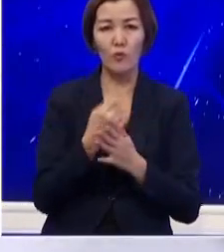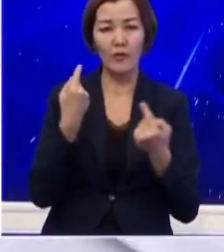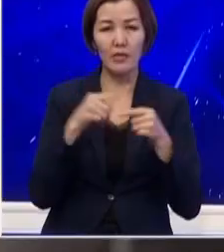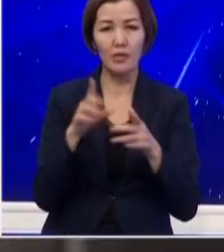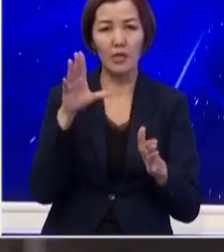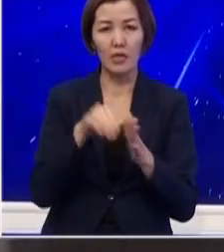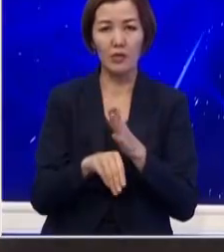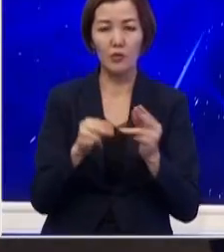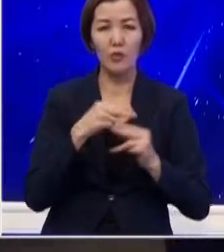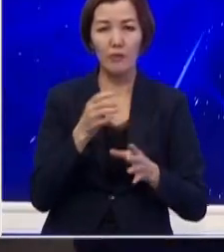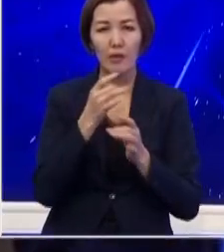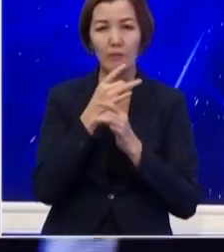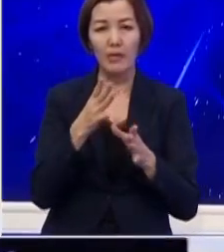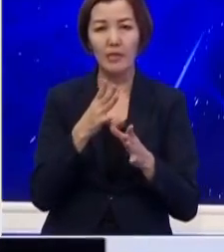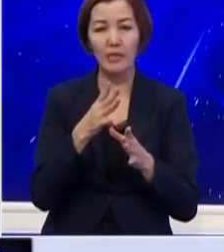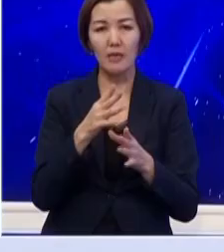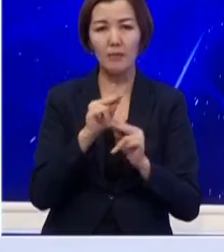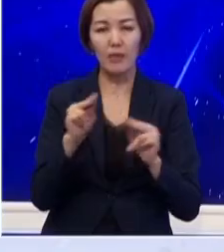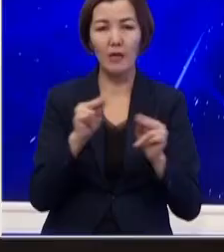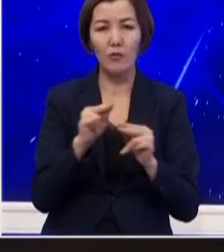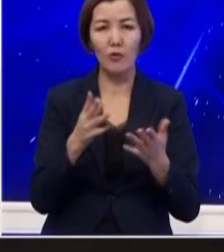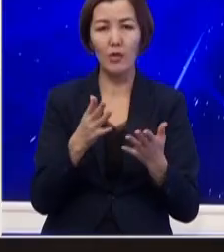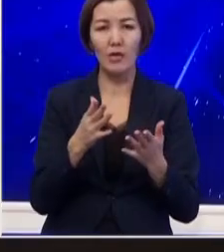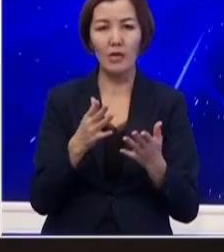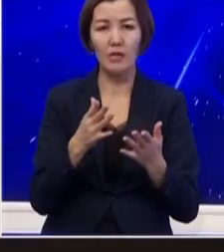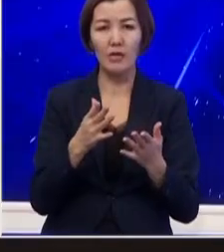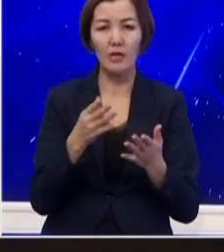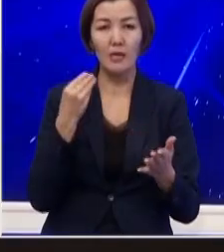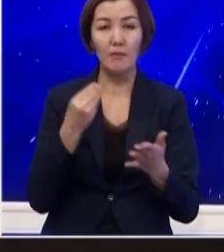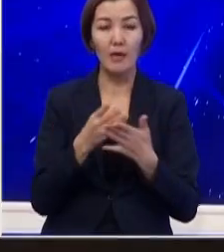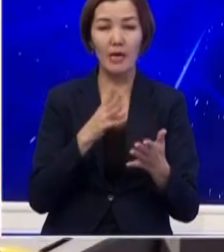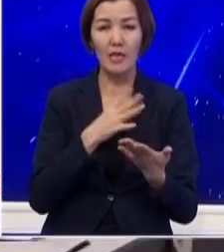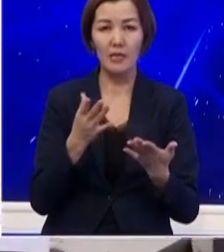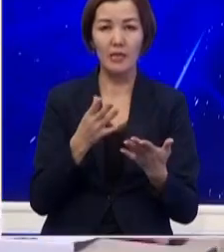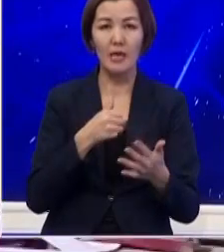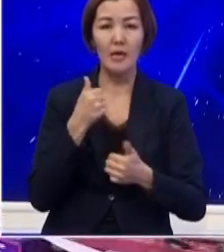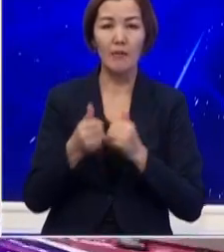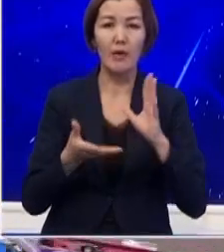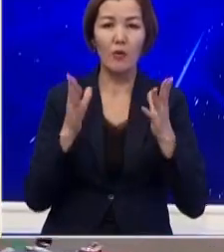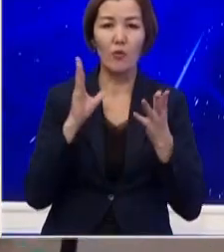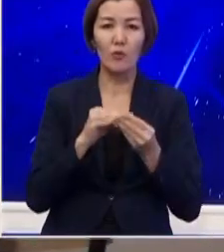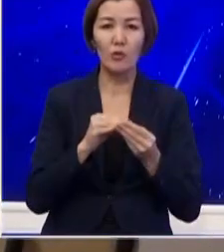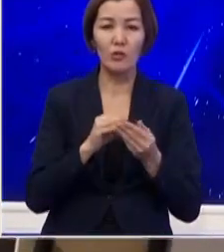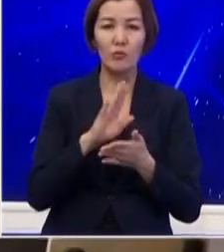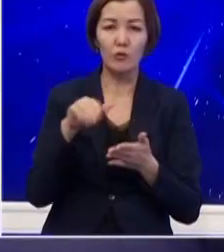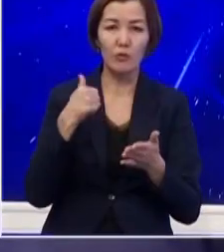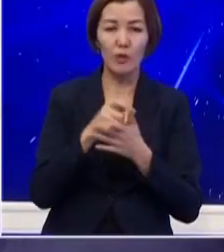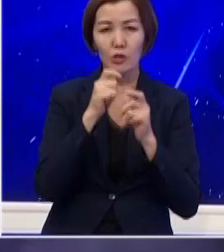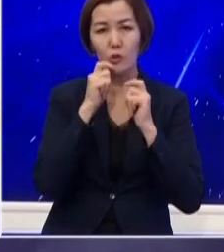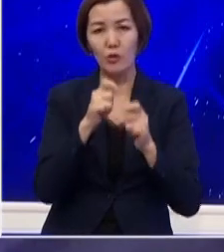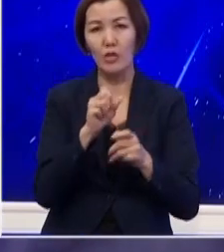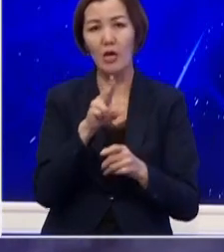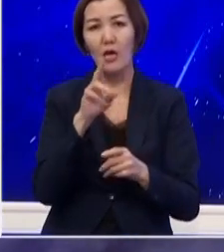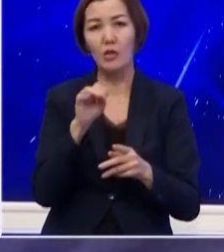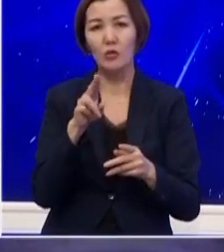инновациялық технологияларды енгізуі, еңбек мәдениеті, кәсіби педагогикалық лексикасы бар, бәрі бағаланды. Байқау